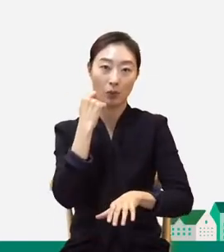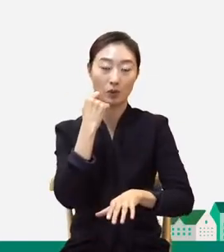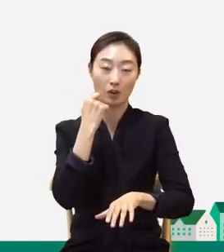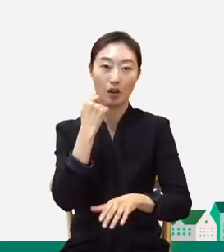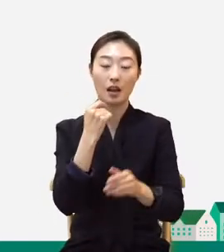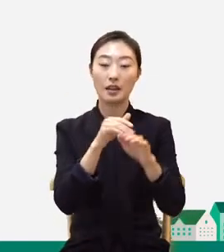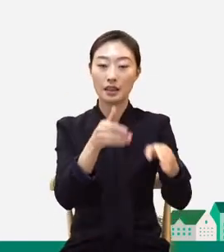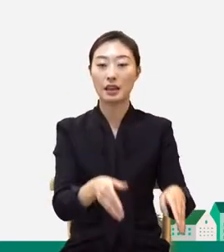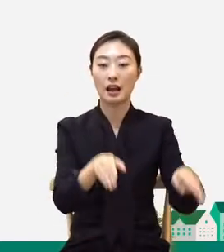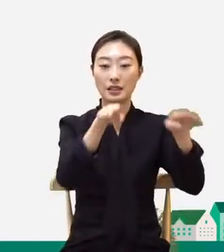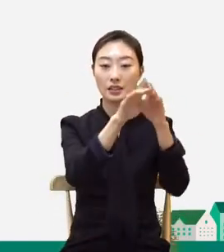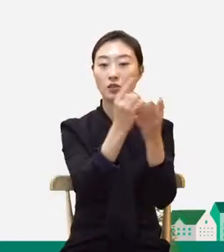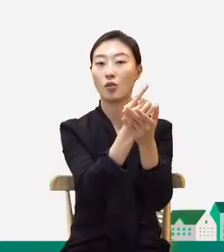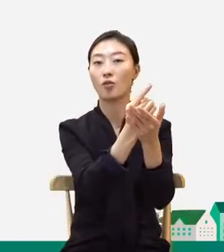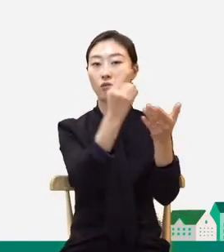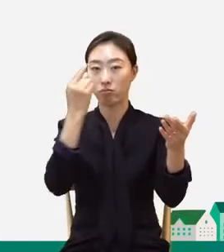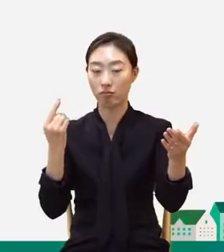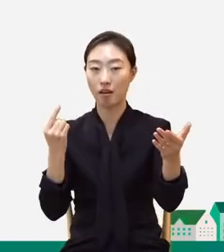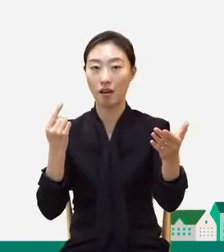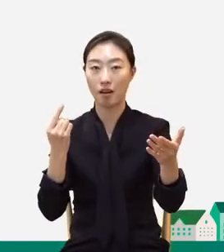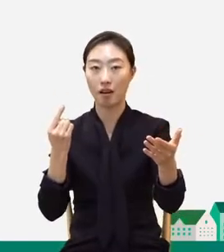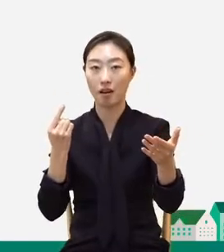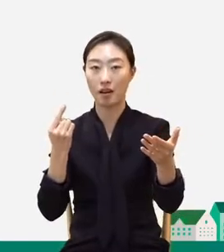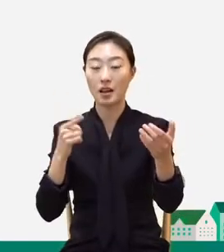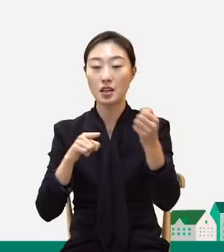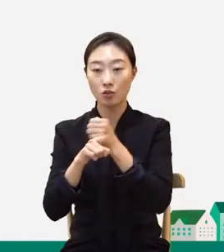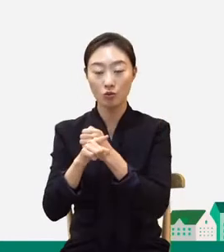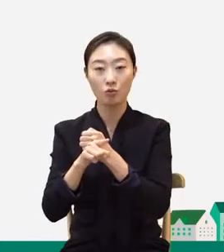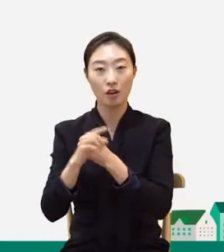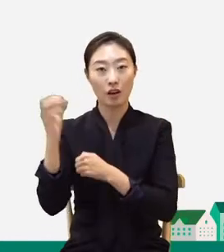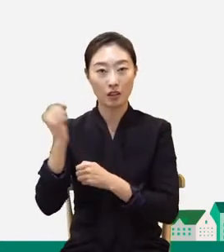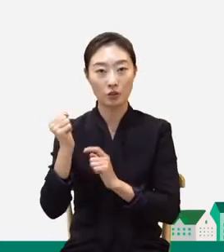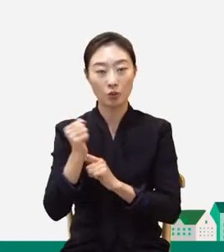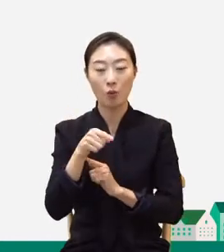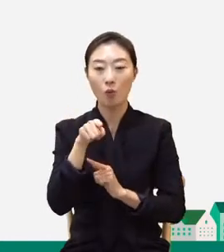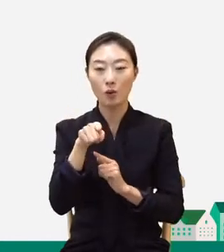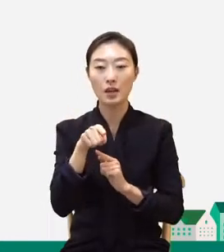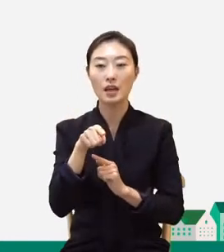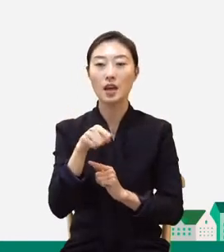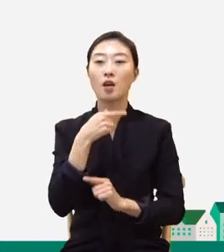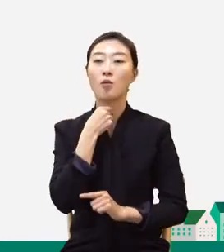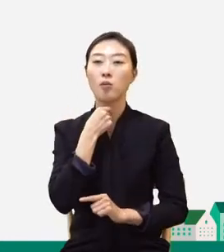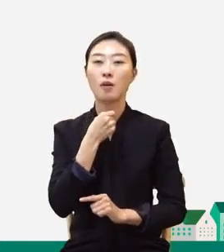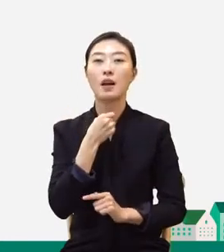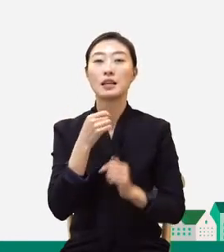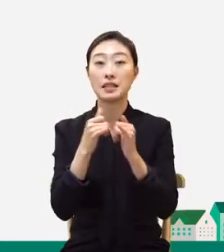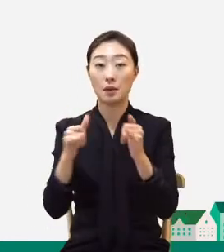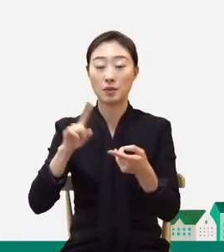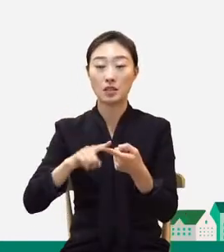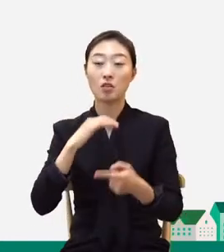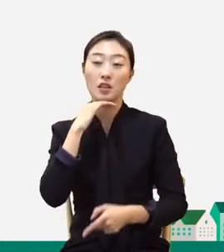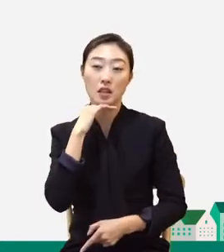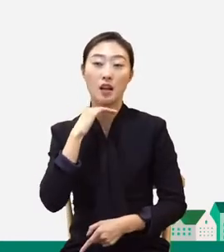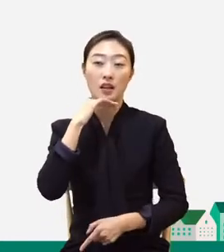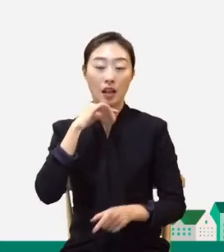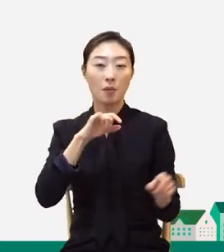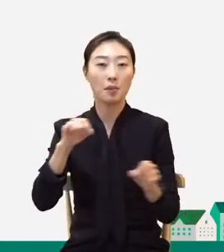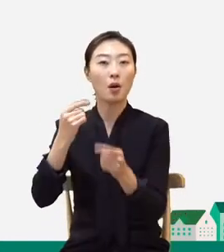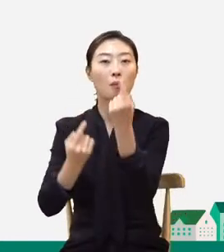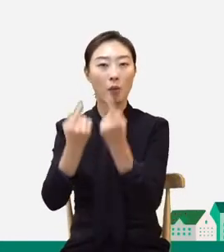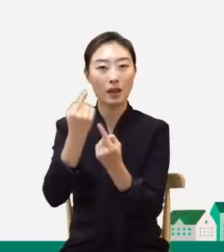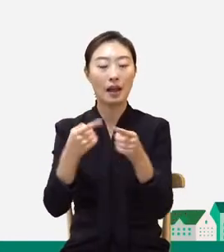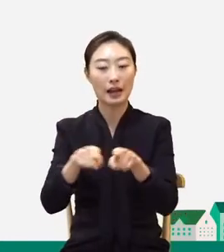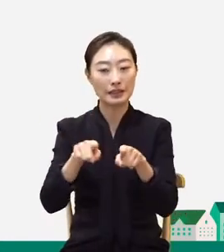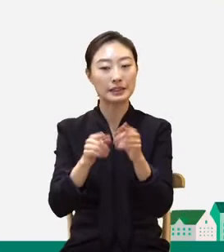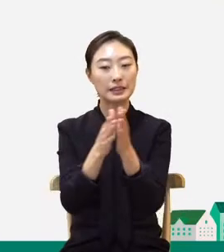지원의 당위성을 가지고 더 이상 이런 분들에 대해서 기다리거나 미룰 부분이 아니라 같이 시도하고